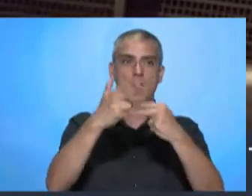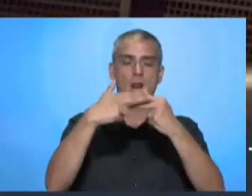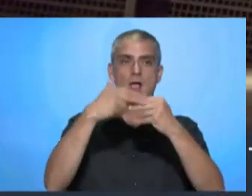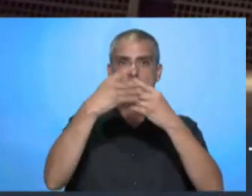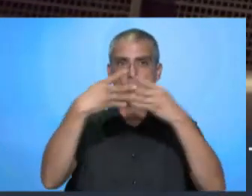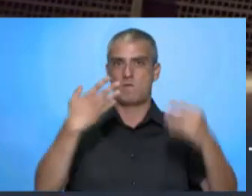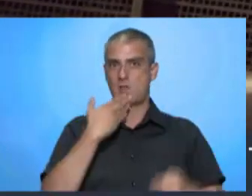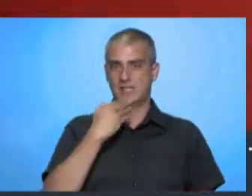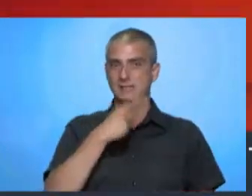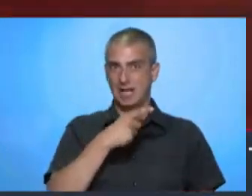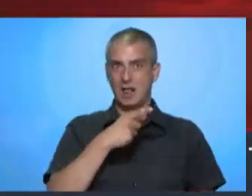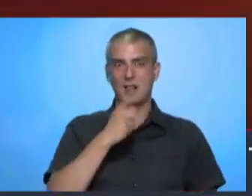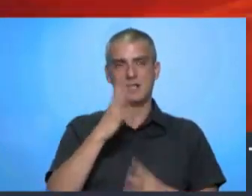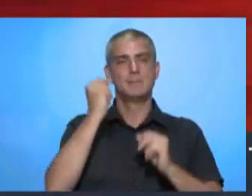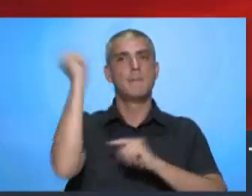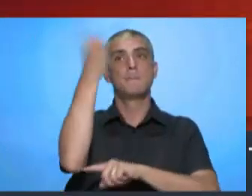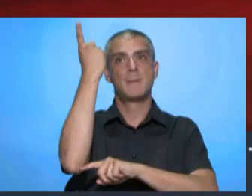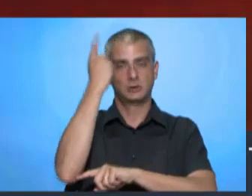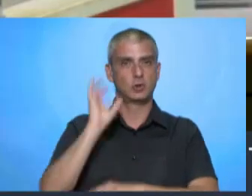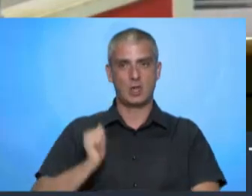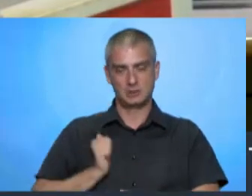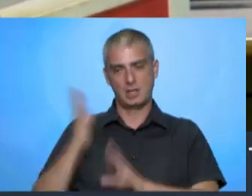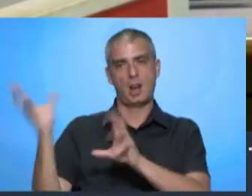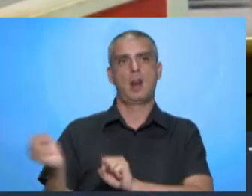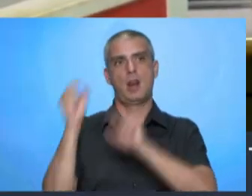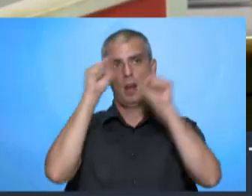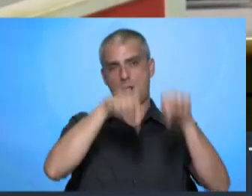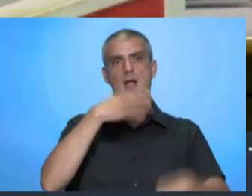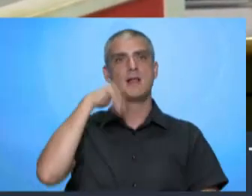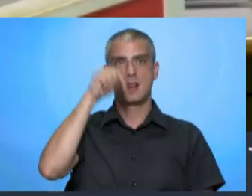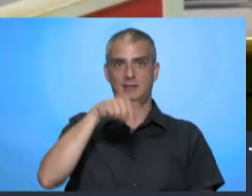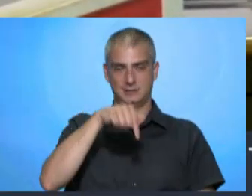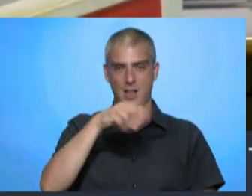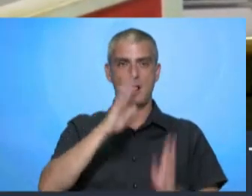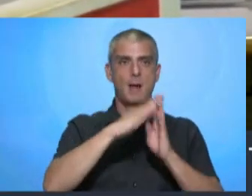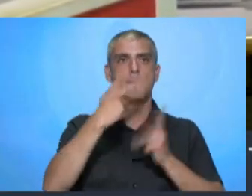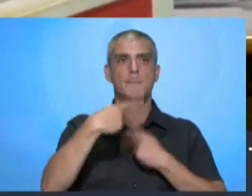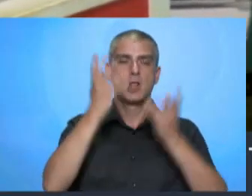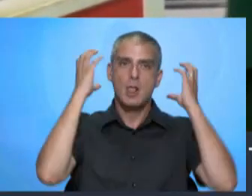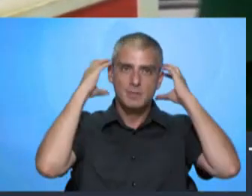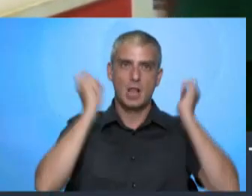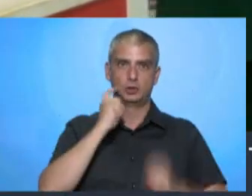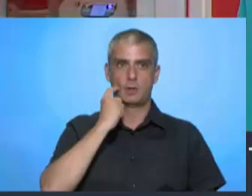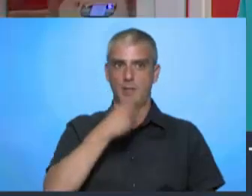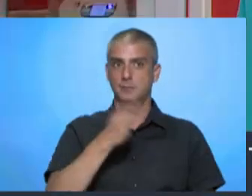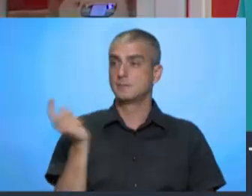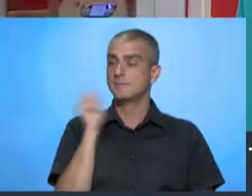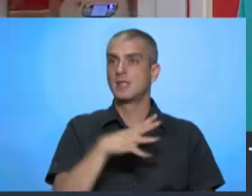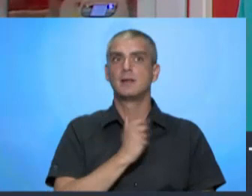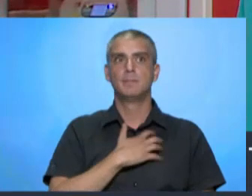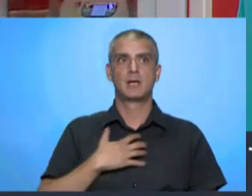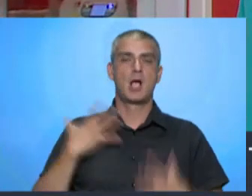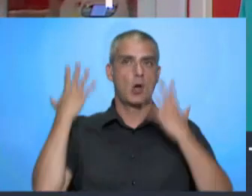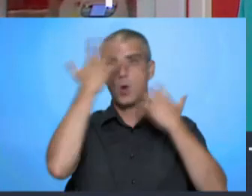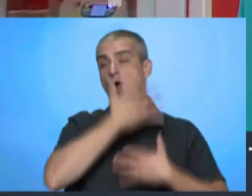הכוחות הישראלים, ומסוק צהלי פינה אותה לכאן לישראל, לבית החולים תל השומר. הגיע עם פגיעה רב